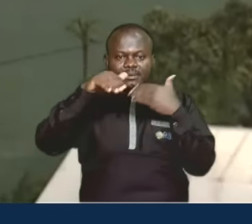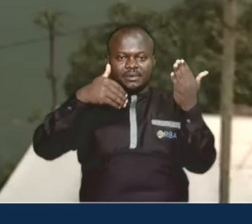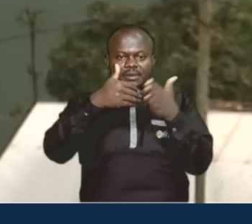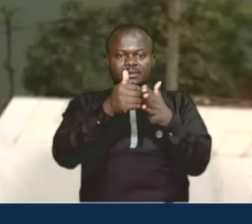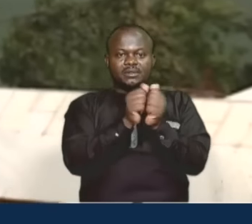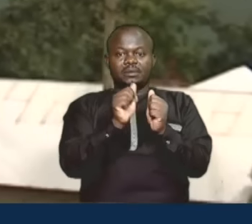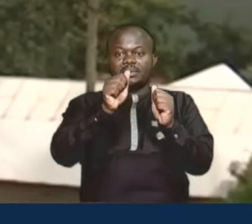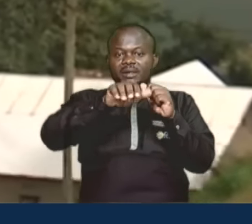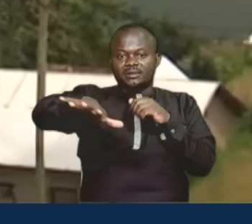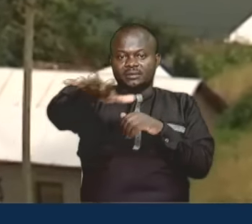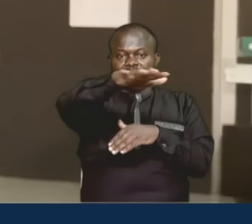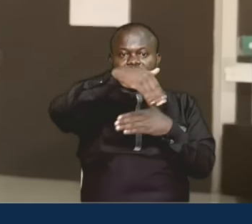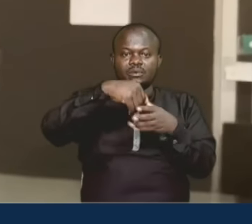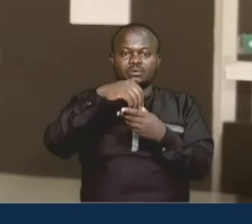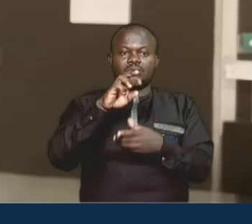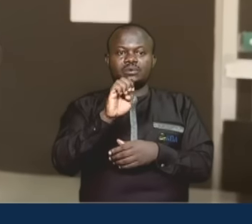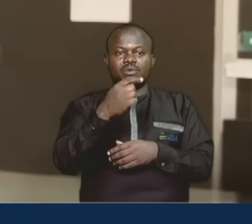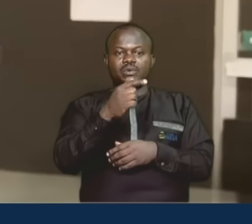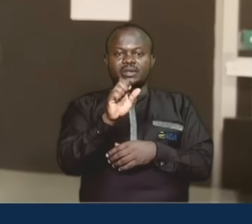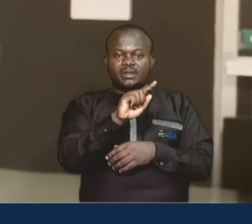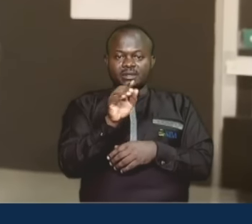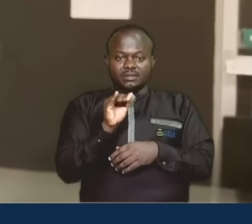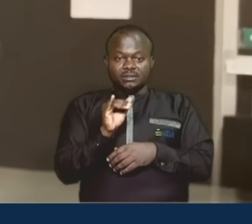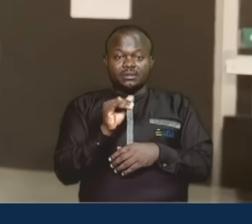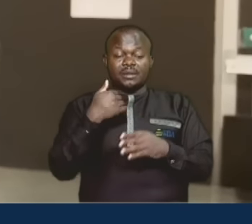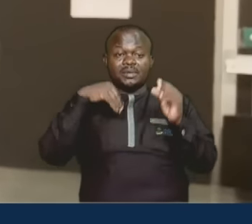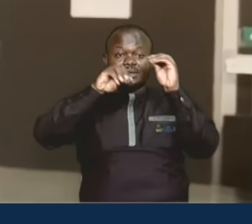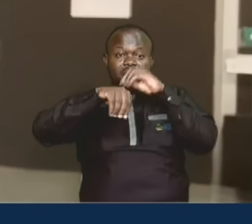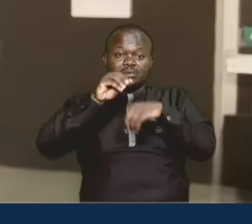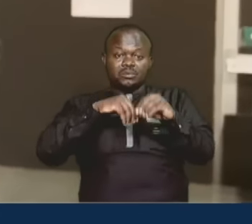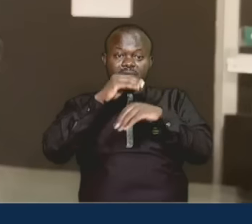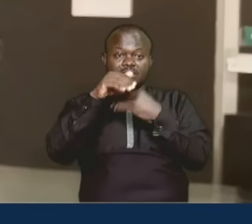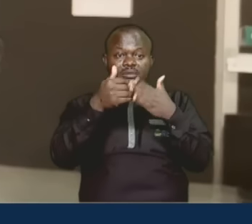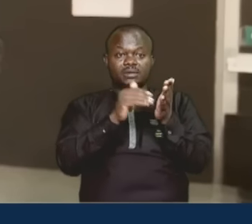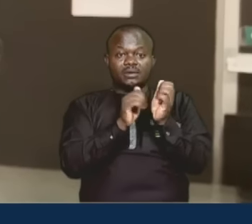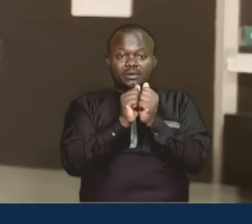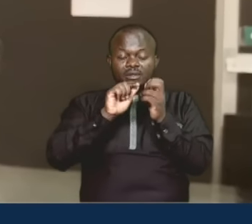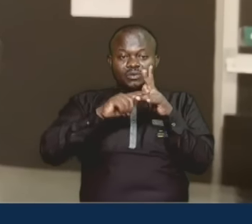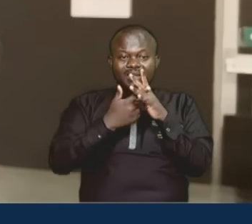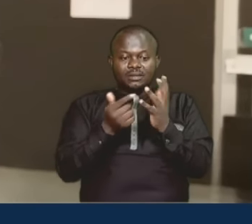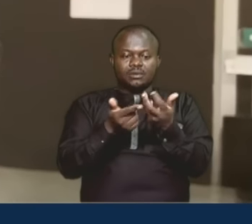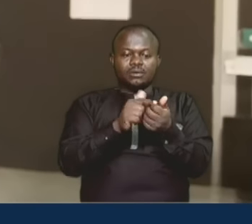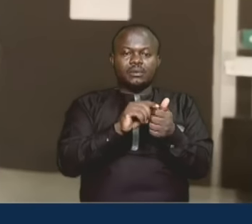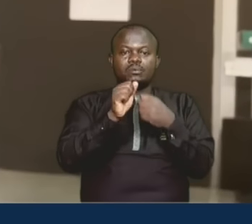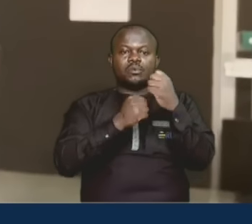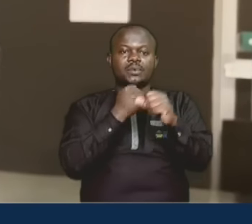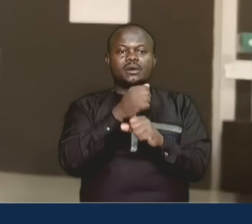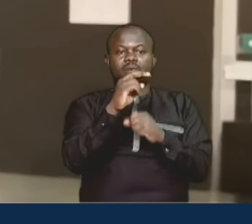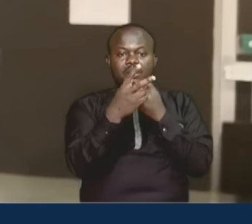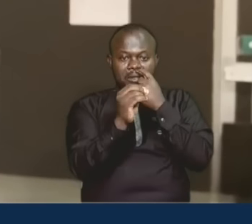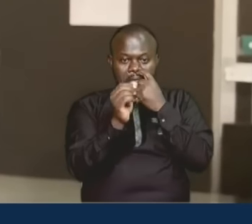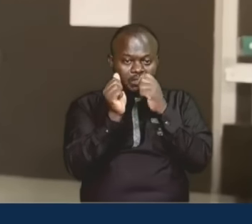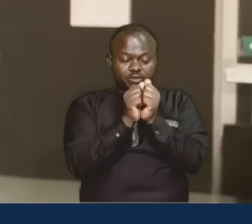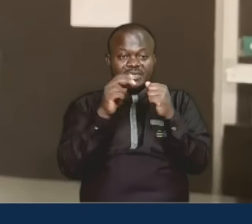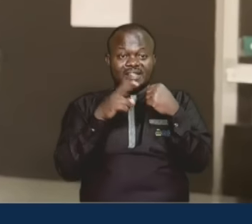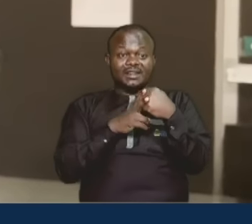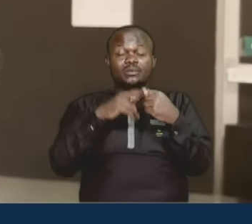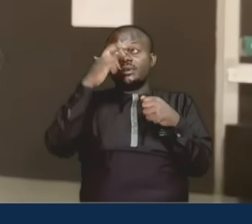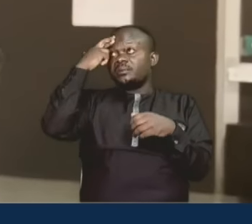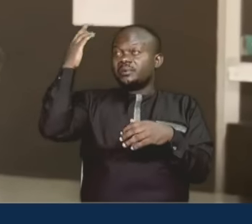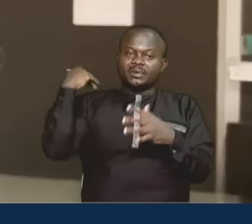biri muri iki gishanga cy'urugezi. Byose byagiye bigira umusaruro. Twatangiye kubara imisambi muri 2017. Iki gihe twabaze